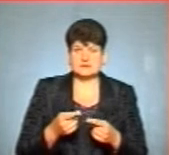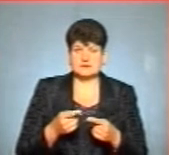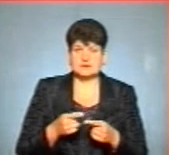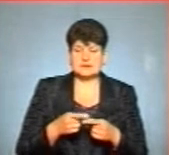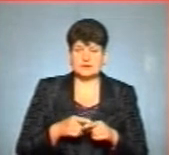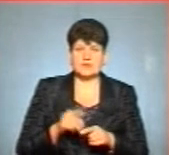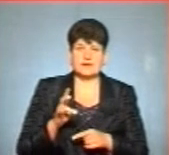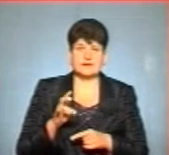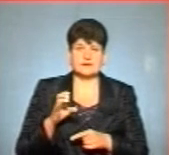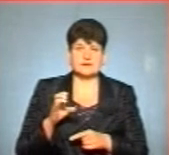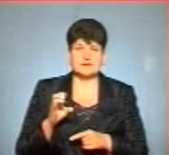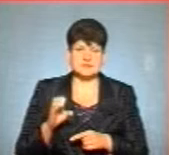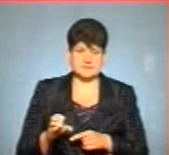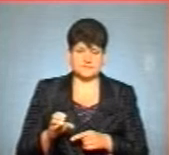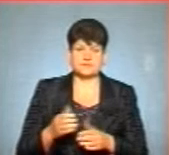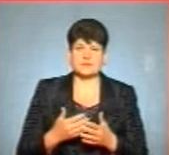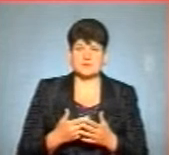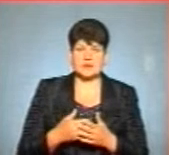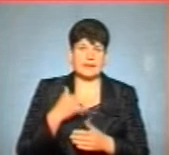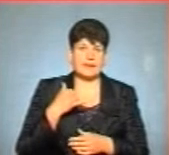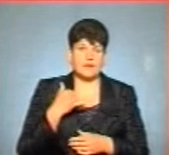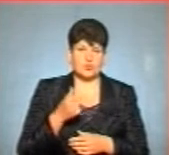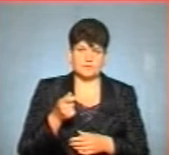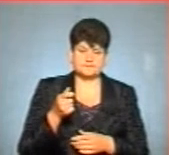NFC, наприклад, телефоном.